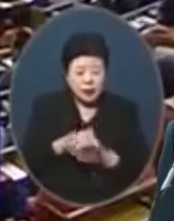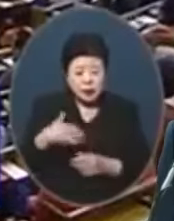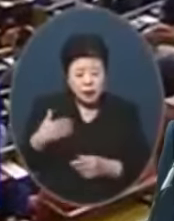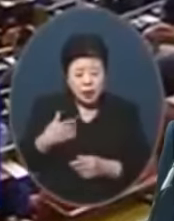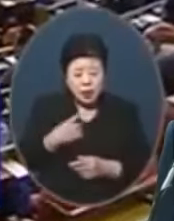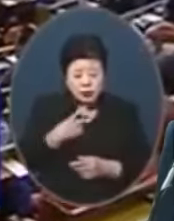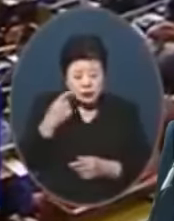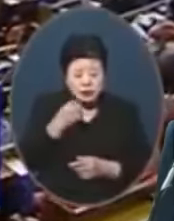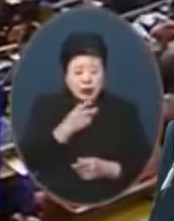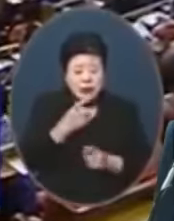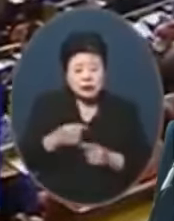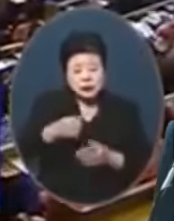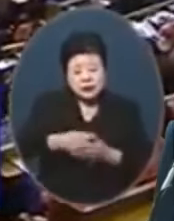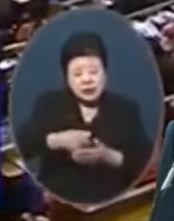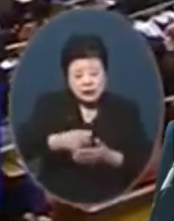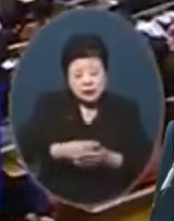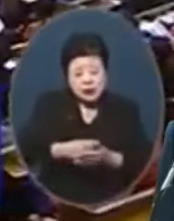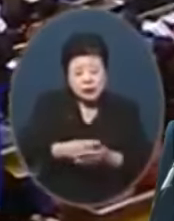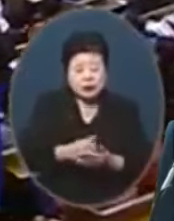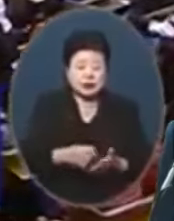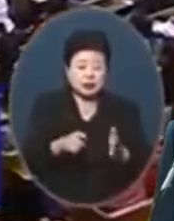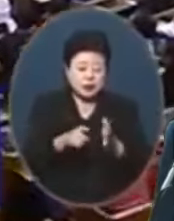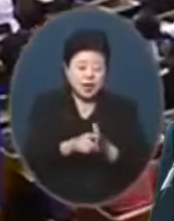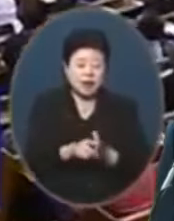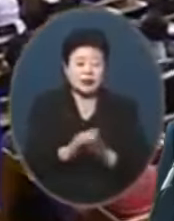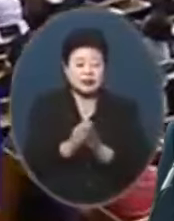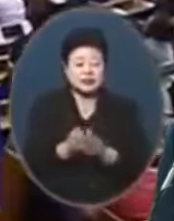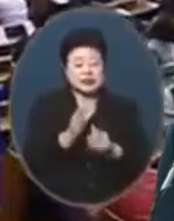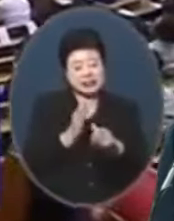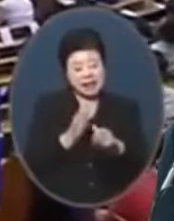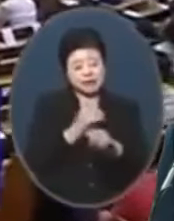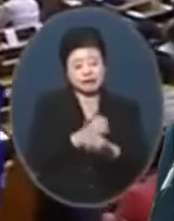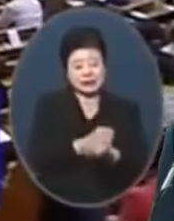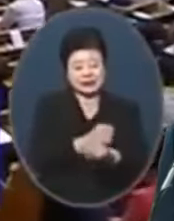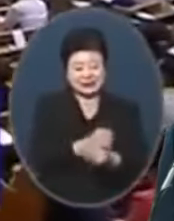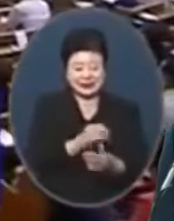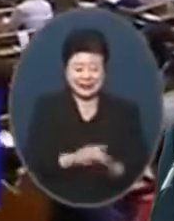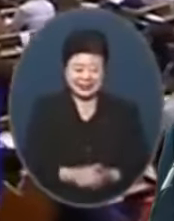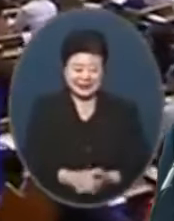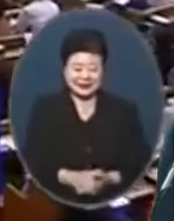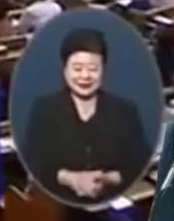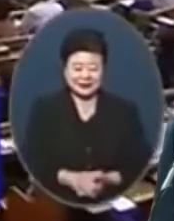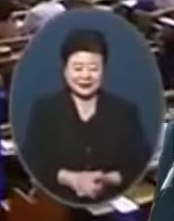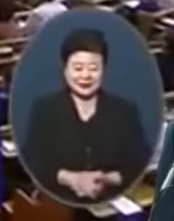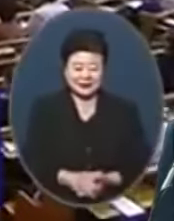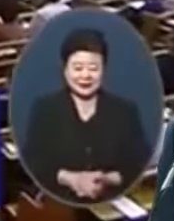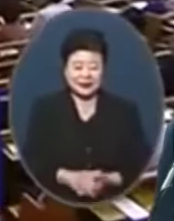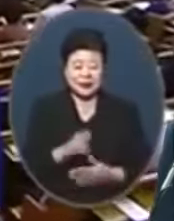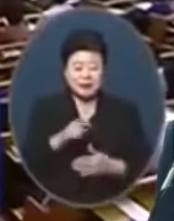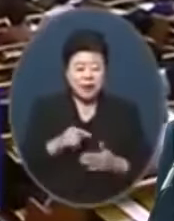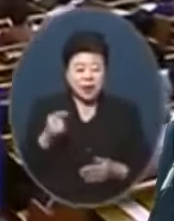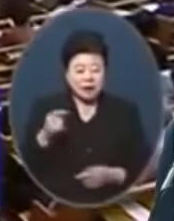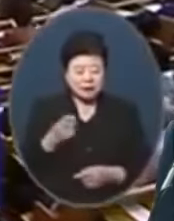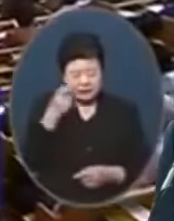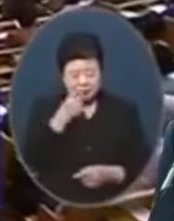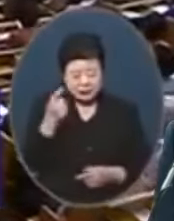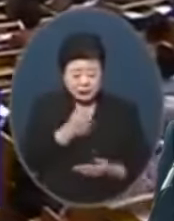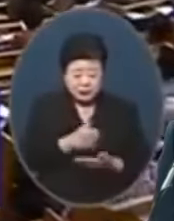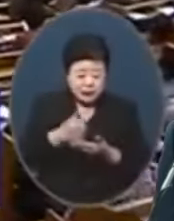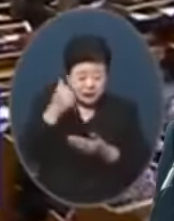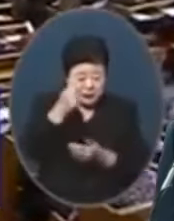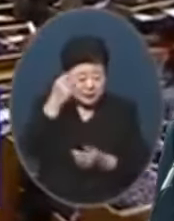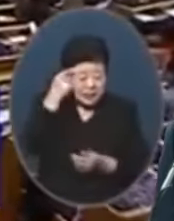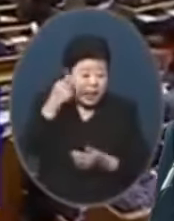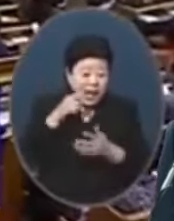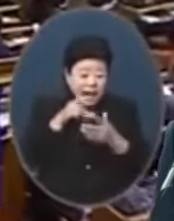못하고 오직 성령이 말할 수 있는 탄식으로 우리를 위하여 친히 간구하시느니라. 마음을 살피시는 이가 성령의